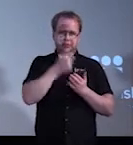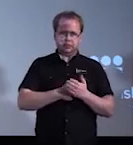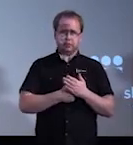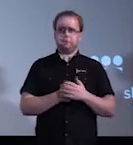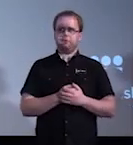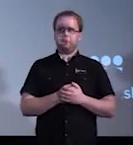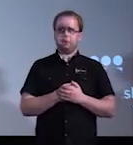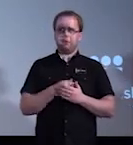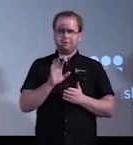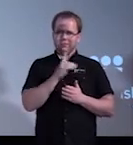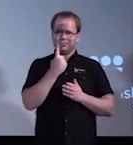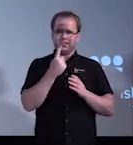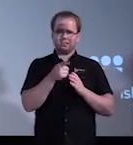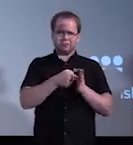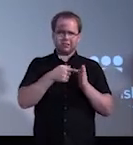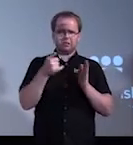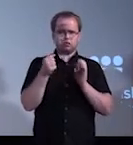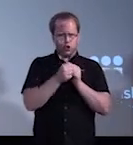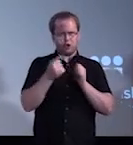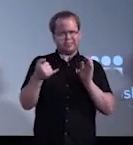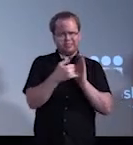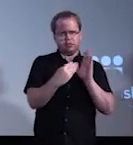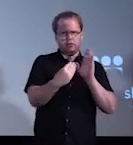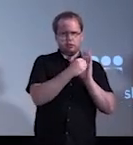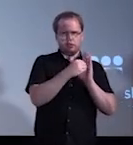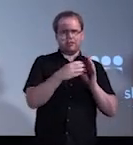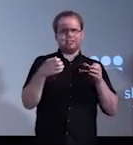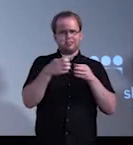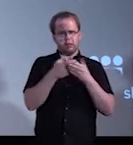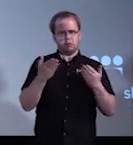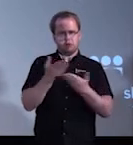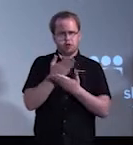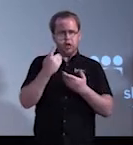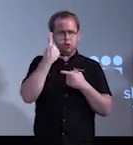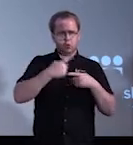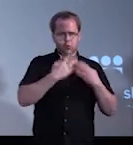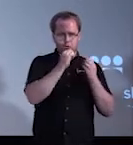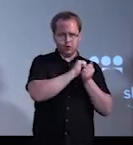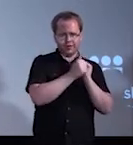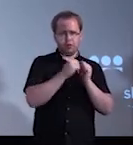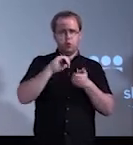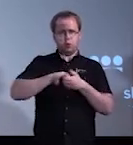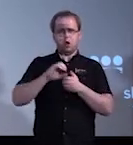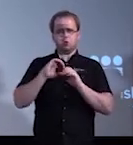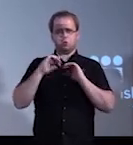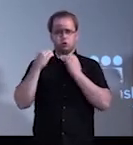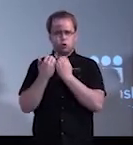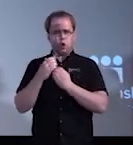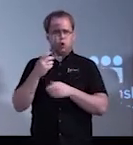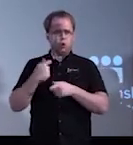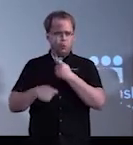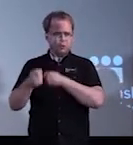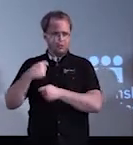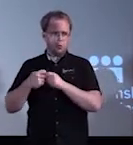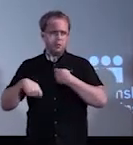unik ingrediens. Det är att det har varit ett samspel, en symbios mellan kulturpolitik och kommersialism. Parten i avtalet har